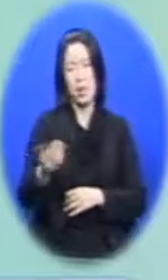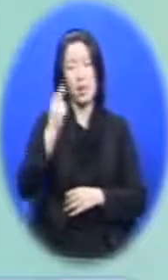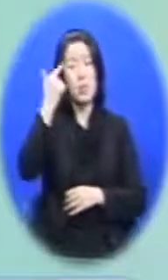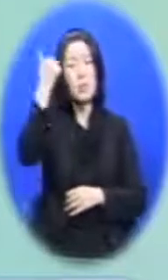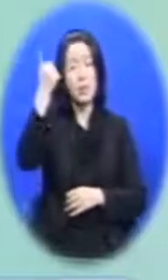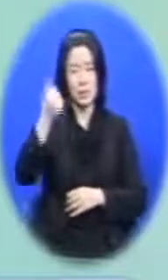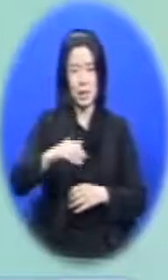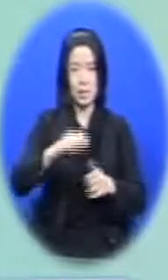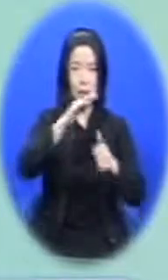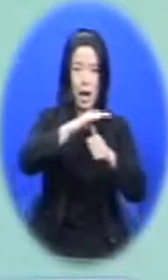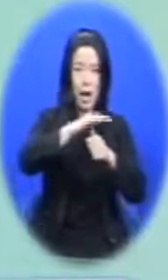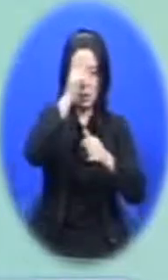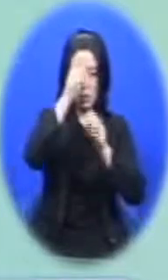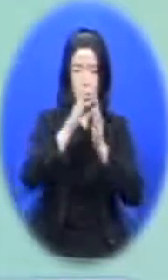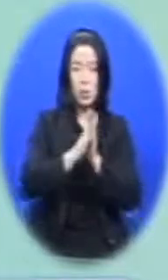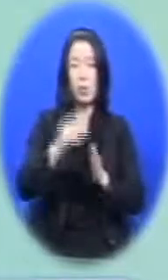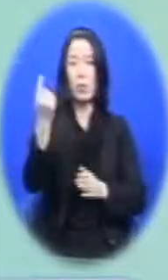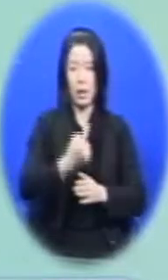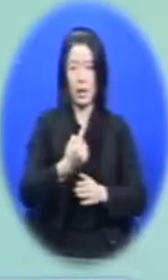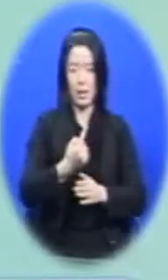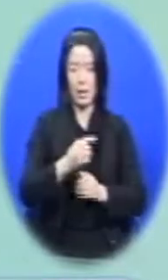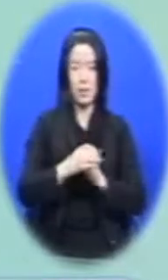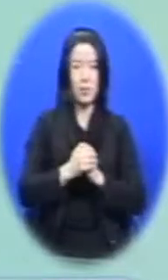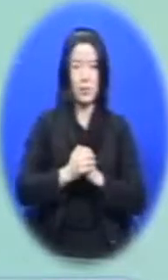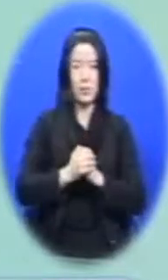목사님 안수기도 받으려고 사택까지 왔다는 거예요.